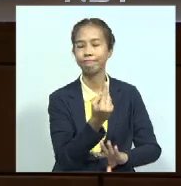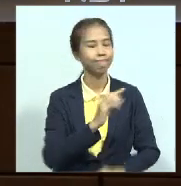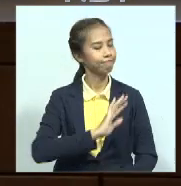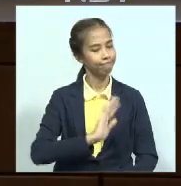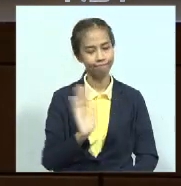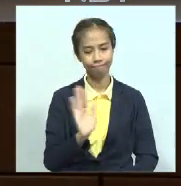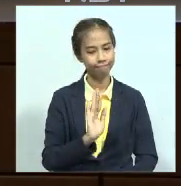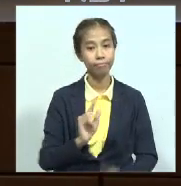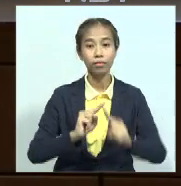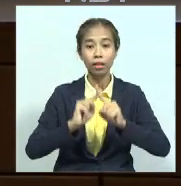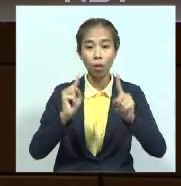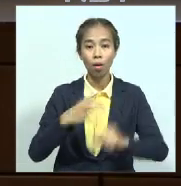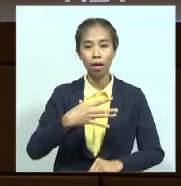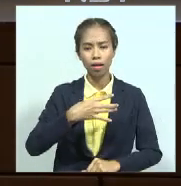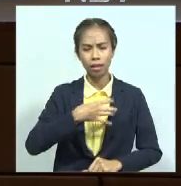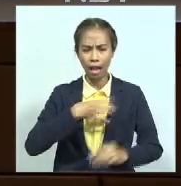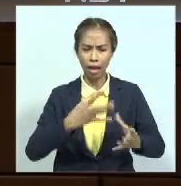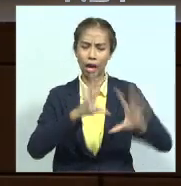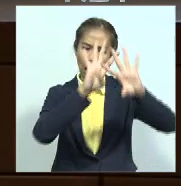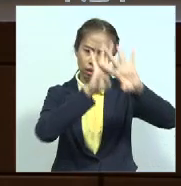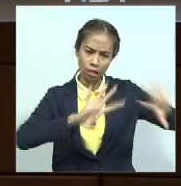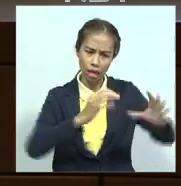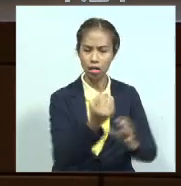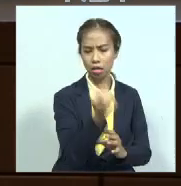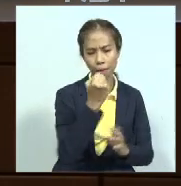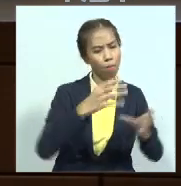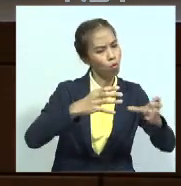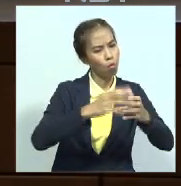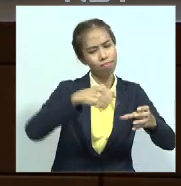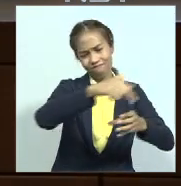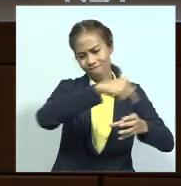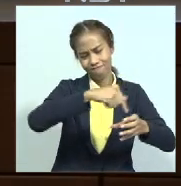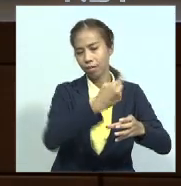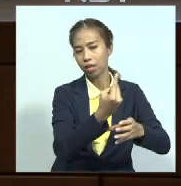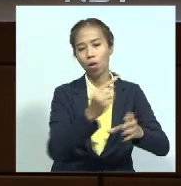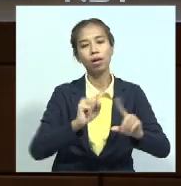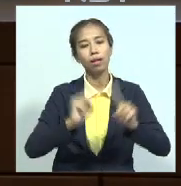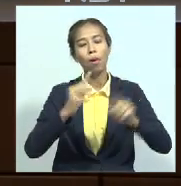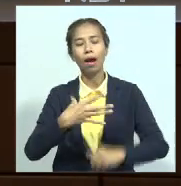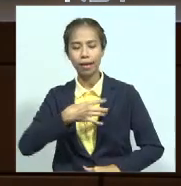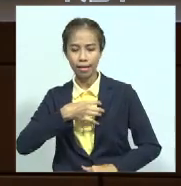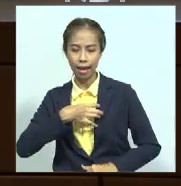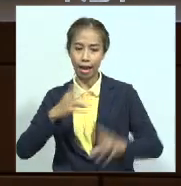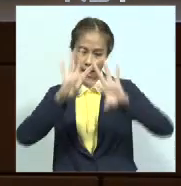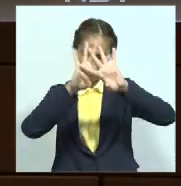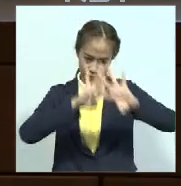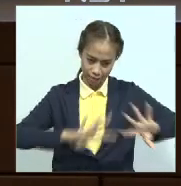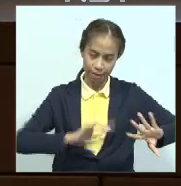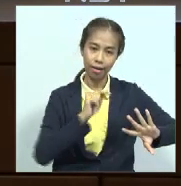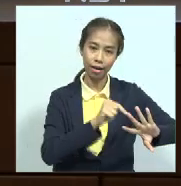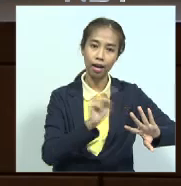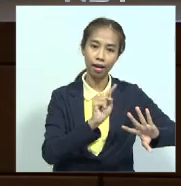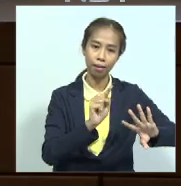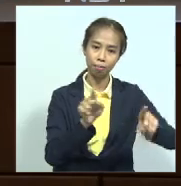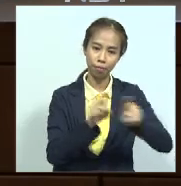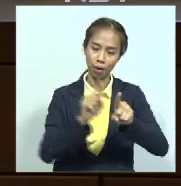องว่าต้องการสร้างอาเซียนให้เข้มแข็งเพียงอย่างเดียวแต่เรากำลังจะมองว่าเราต้องการสร้างอาเซียนเนี่ยให้สามารถเชื่อม